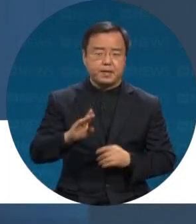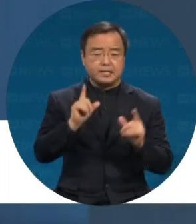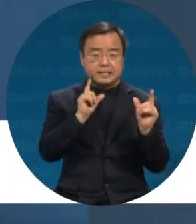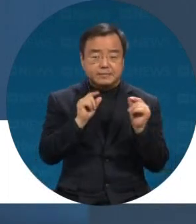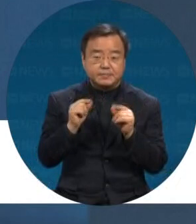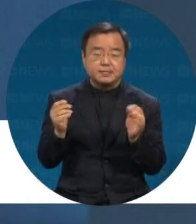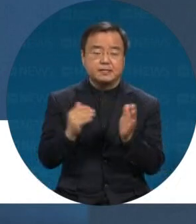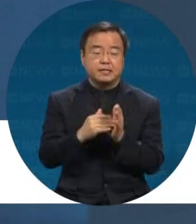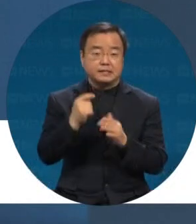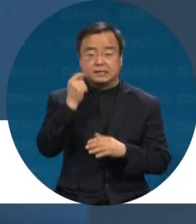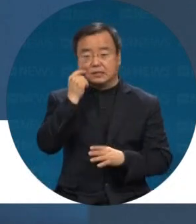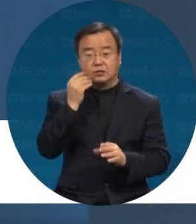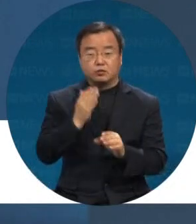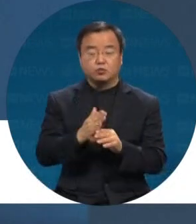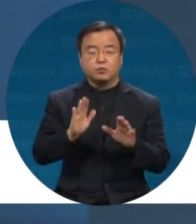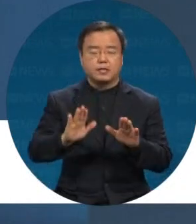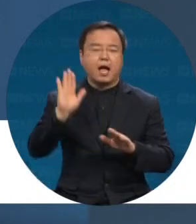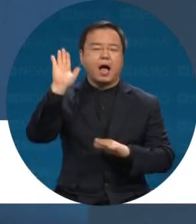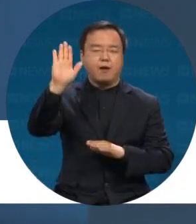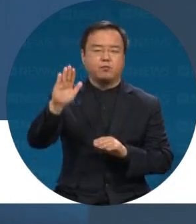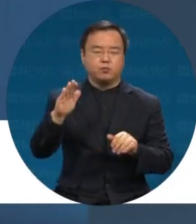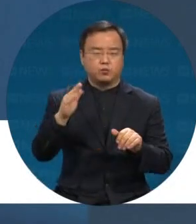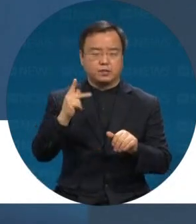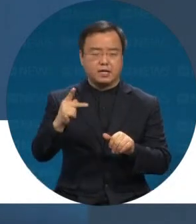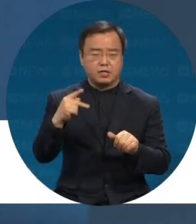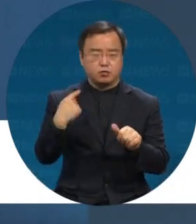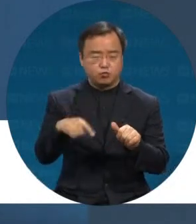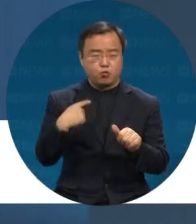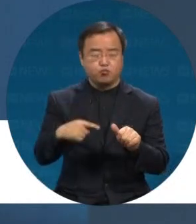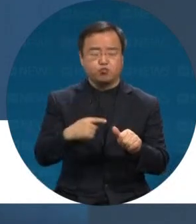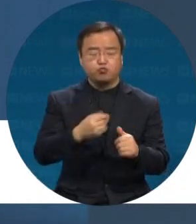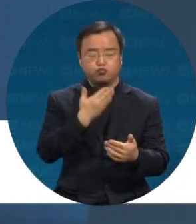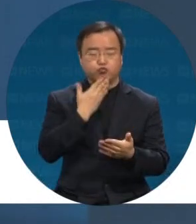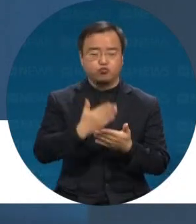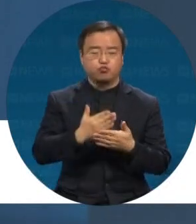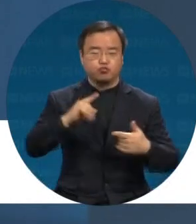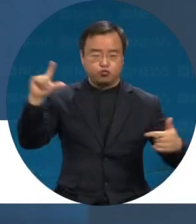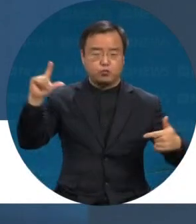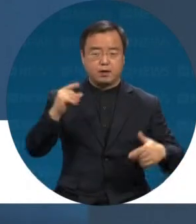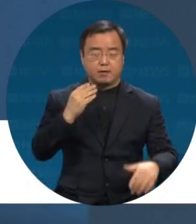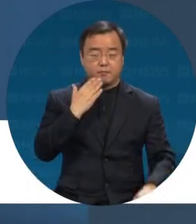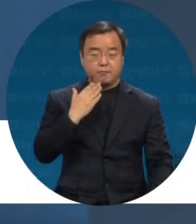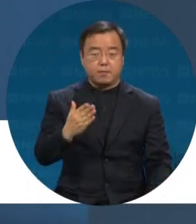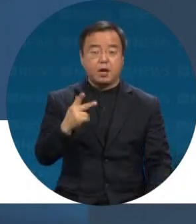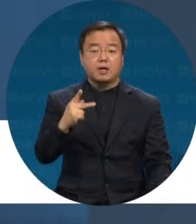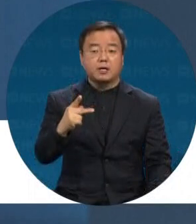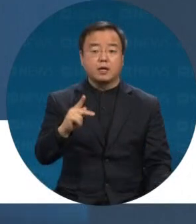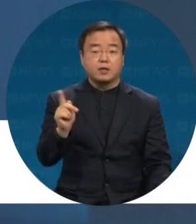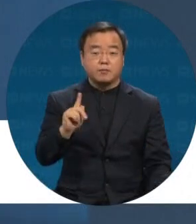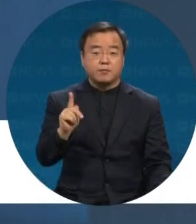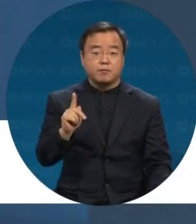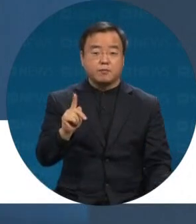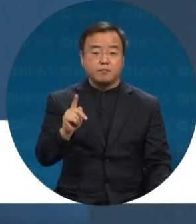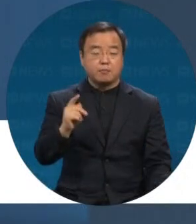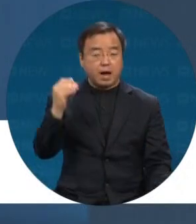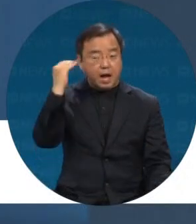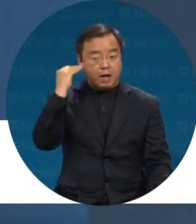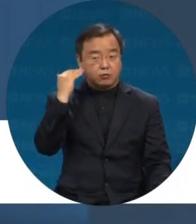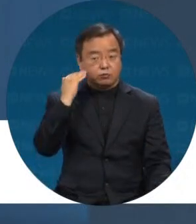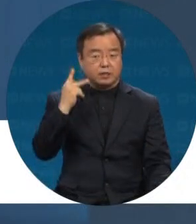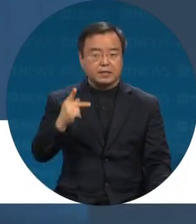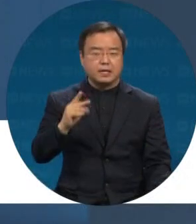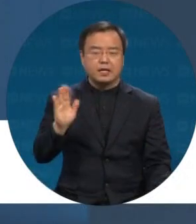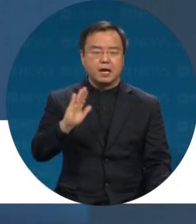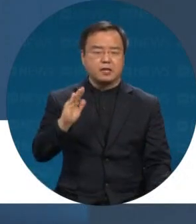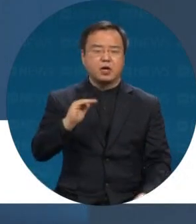대단한데 이제 K 에디로 갑니다 k에듀 교육도 충분히 운동을 말하는데 여기서 k는 중요한 것은 경북의 k입니다 그래서